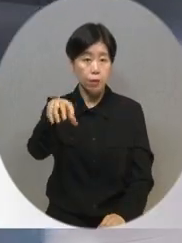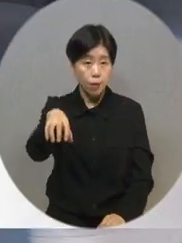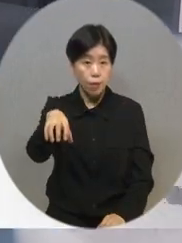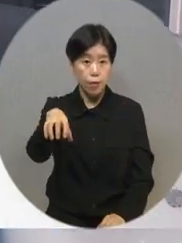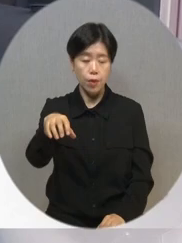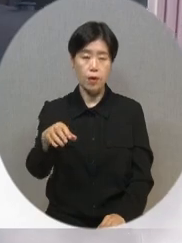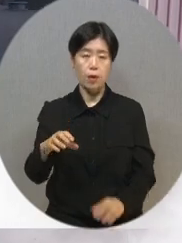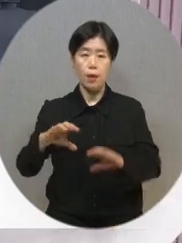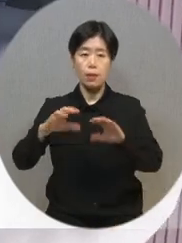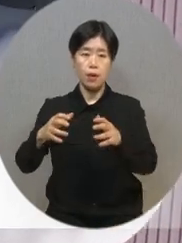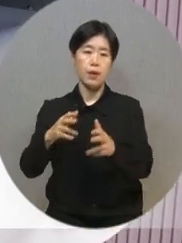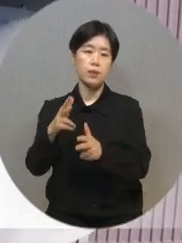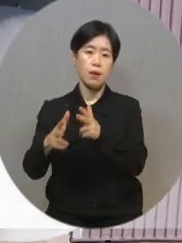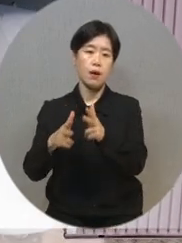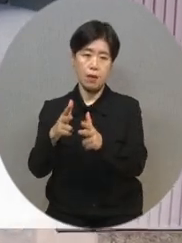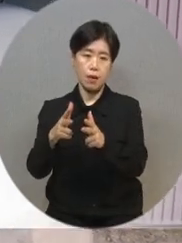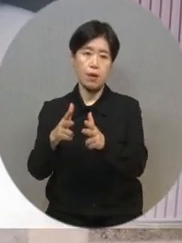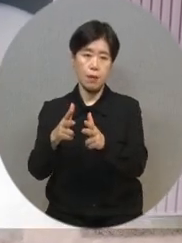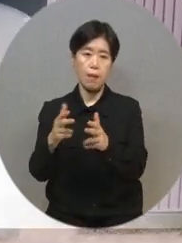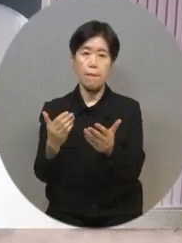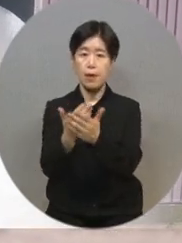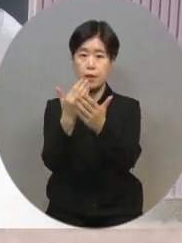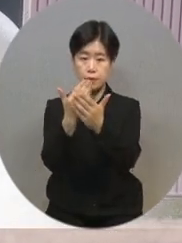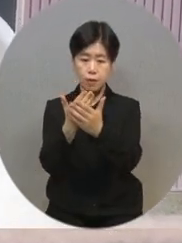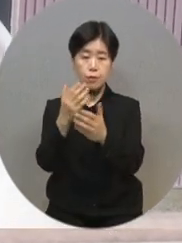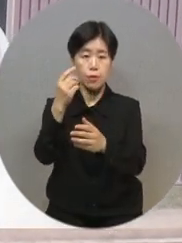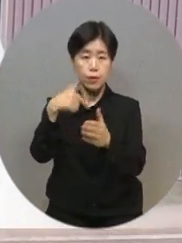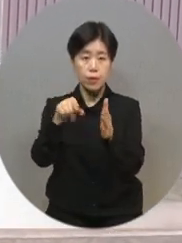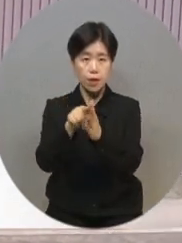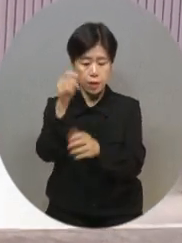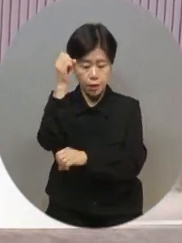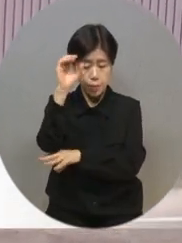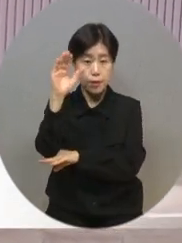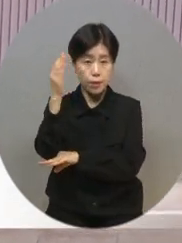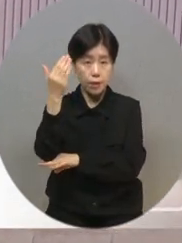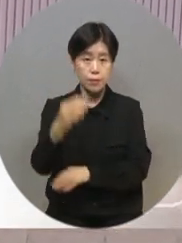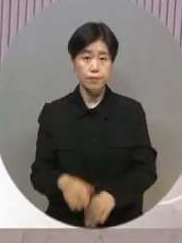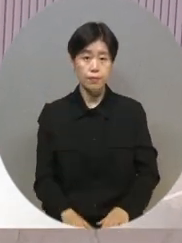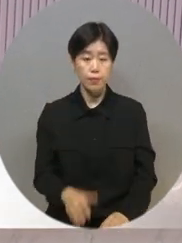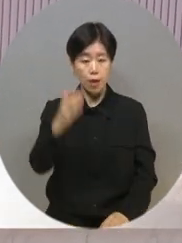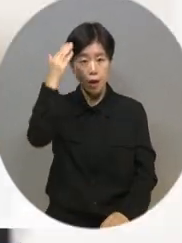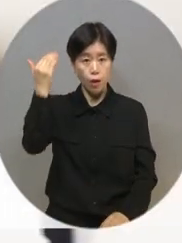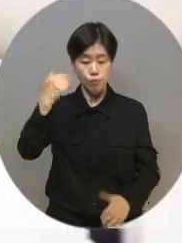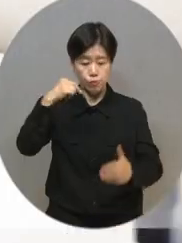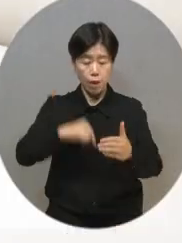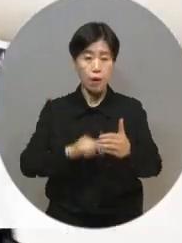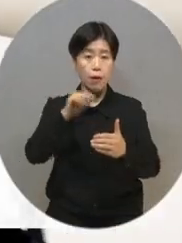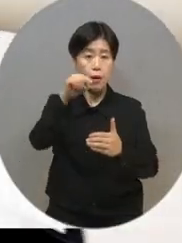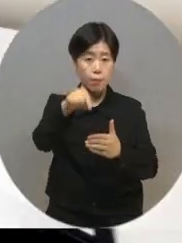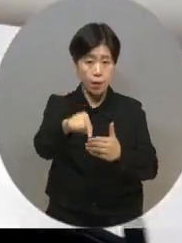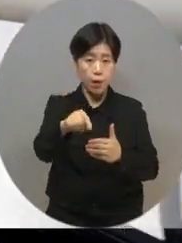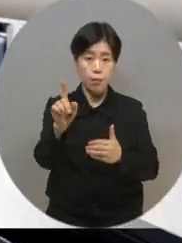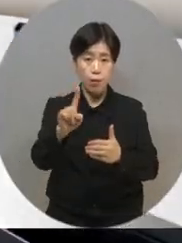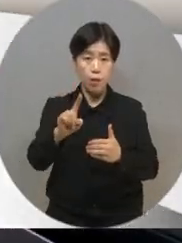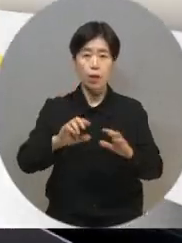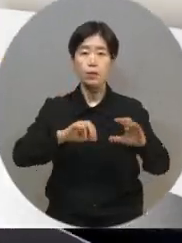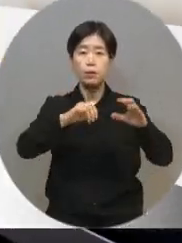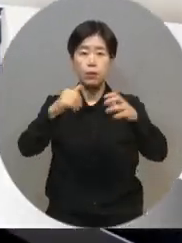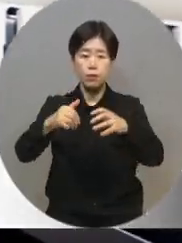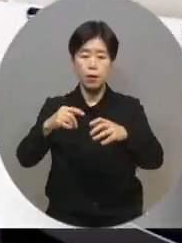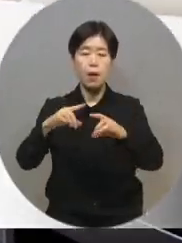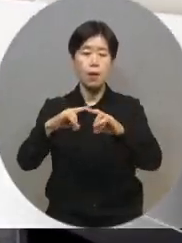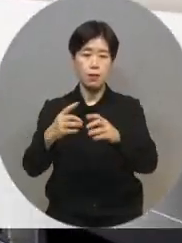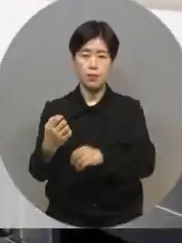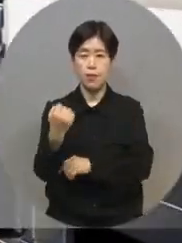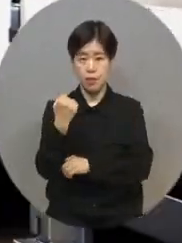국가산단을 그린산단으로 변화시키는 것에 초석이 돼 도내와 국내를 넘어 글로벌 에너지 시장 개척에 한